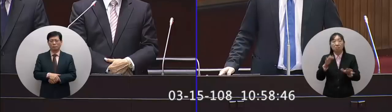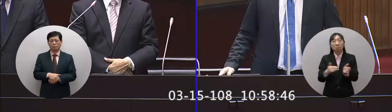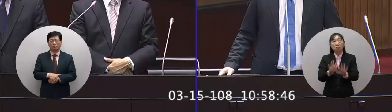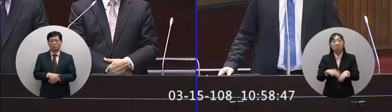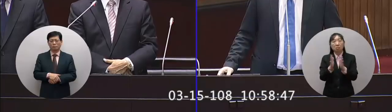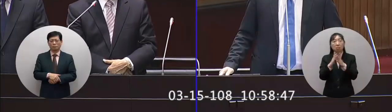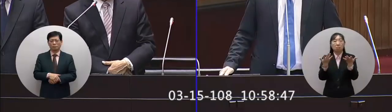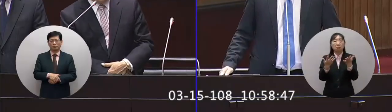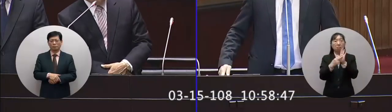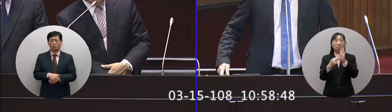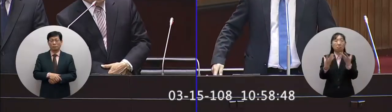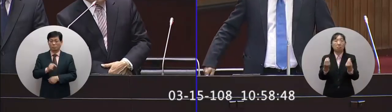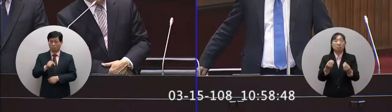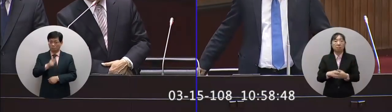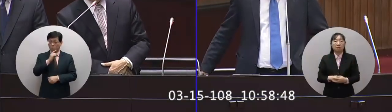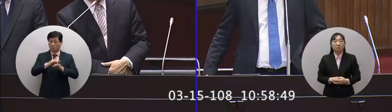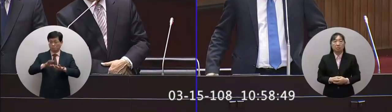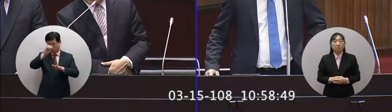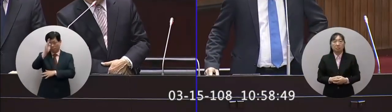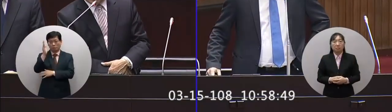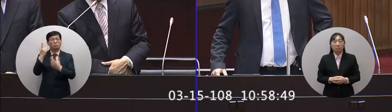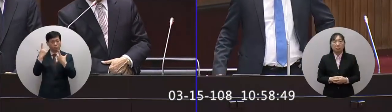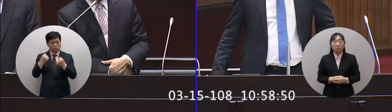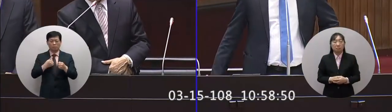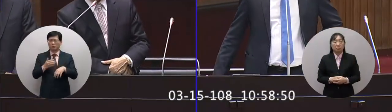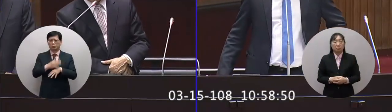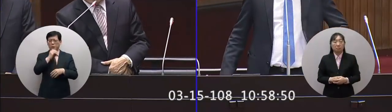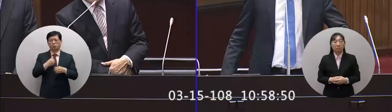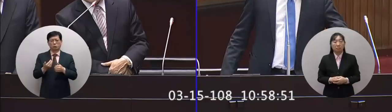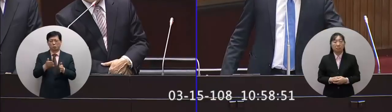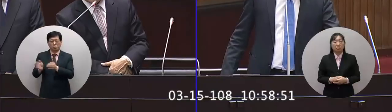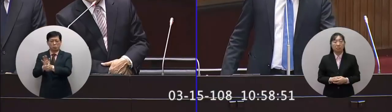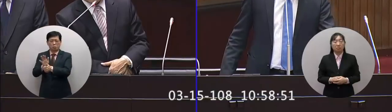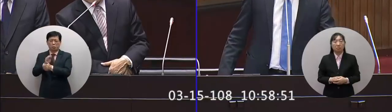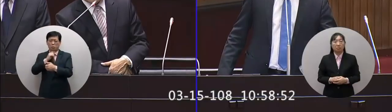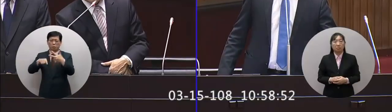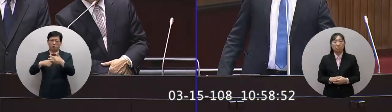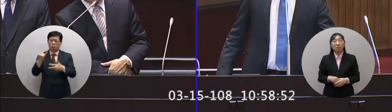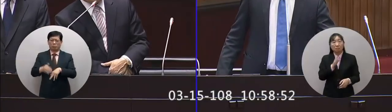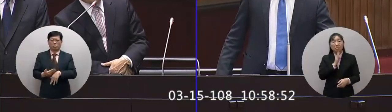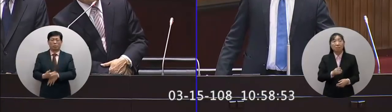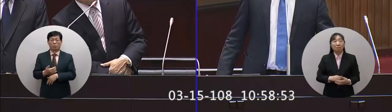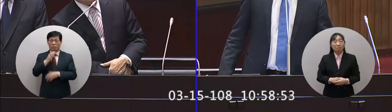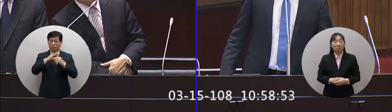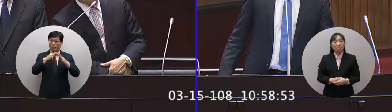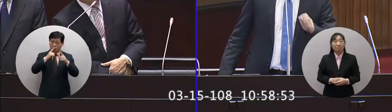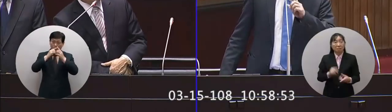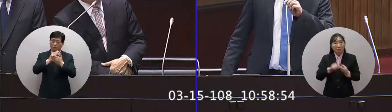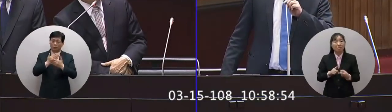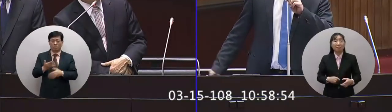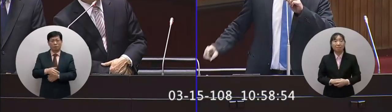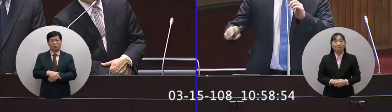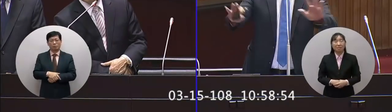答案。 这个民进党政府应该不会去包庇朱婉清呐、 啊，那是啊， 连战的秘书， 对